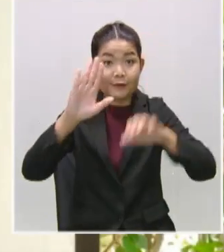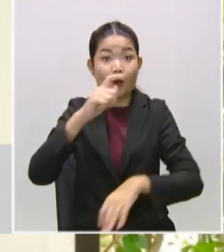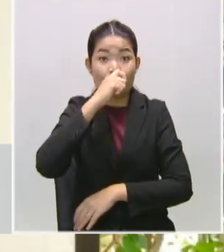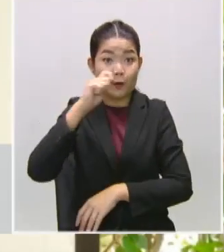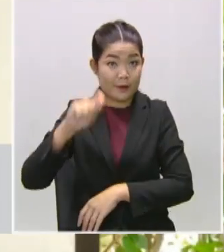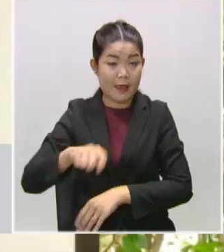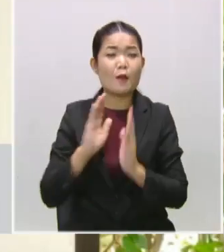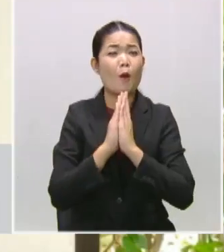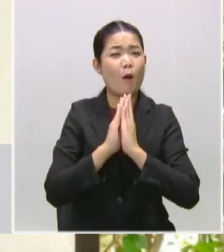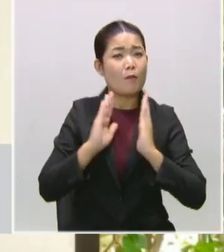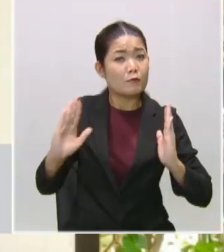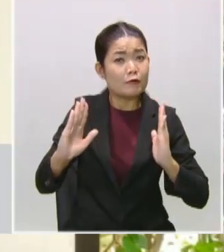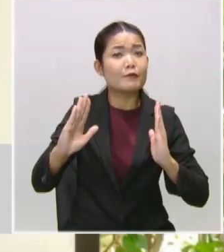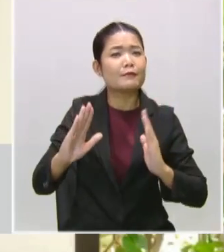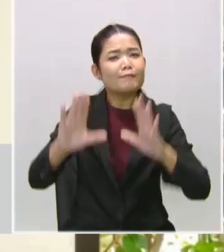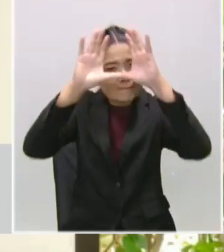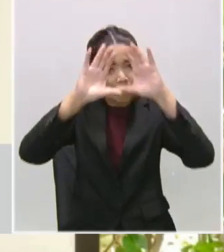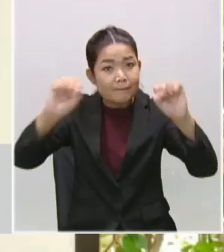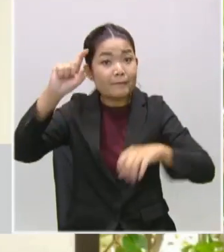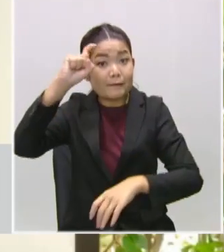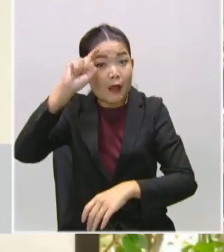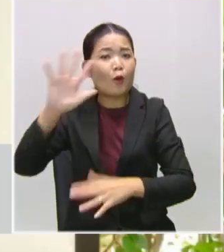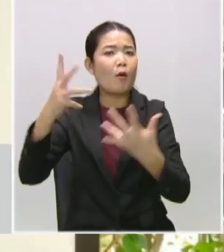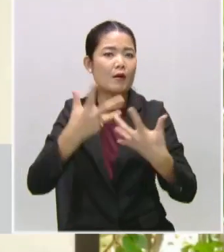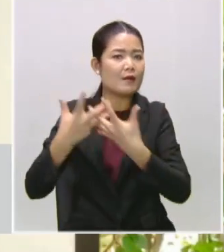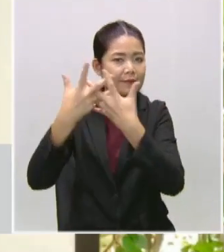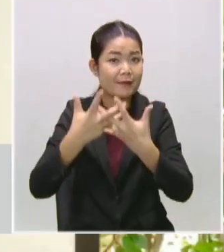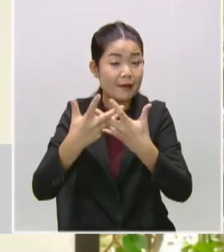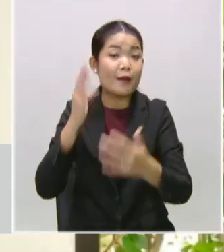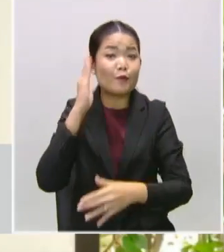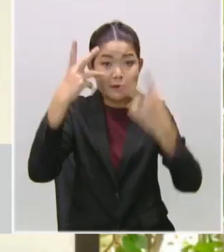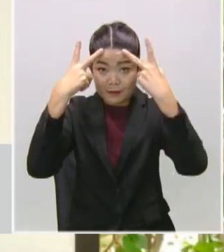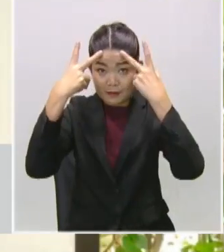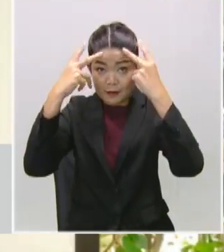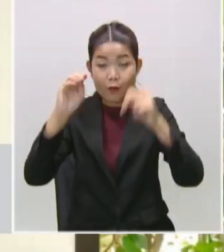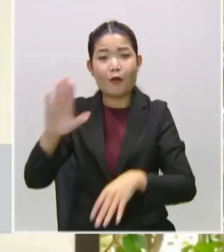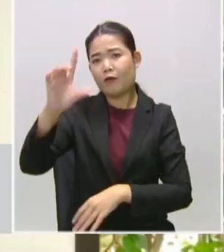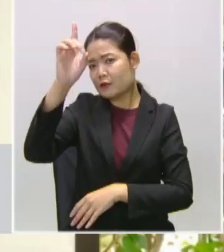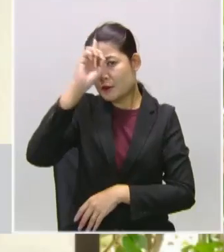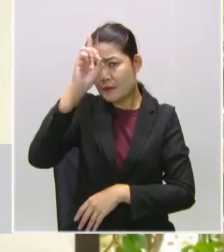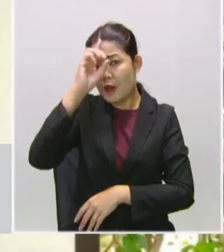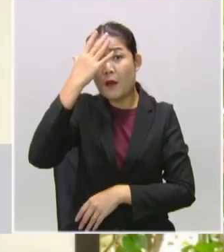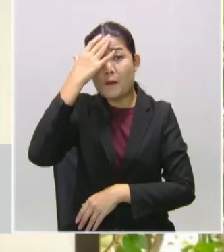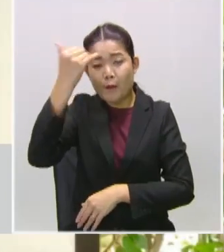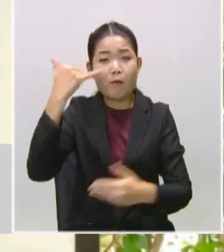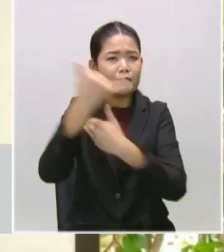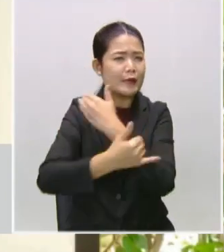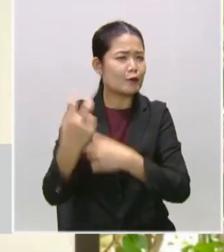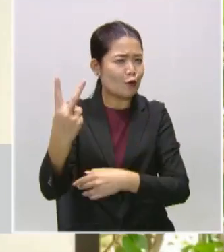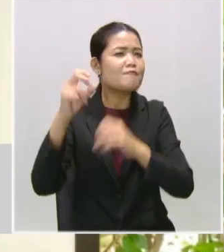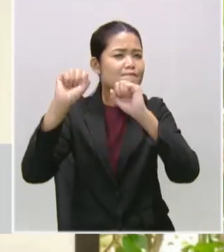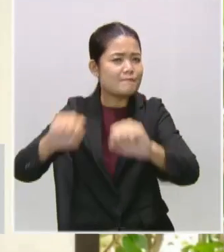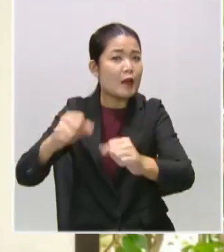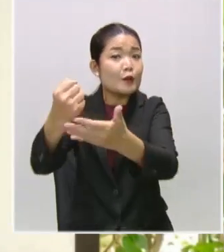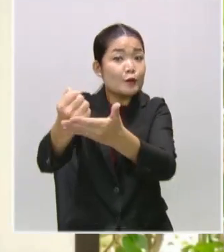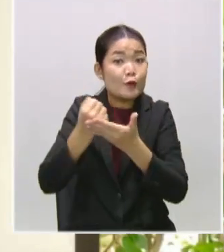าวขอบคุณประธานาธิบดีโจไบเดนผู้นำสหรัฐและนายโอลาฟโชลนายกรัฐมนตรีของเยอรมนีนะคะที่ทั้งสองชาติได้ตัดสินใ